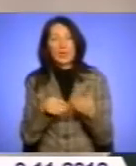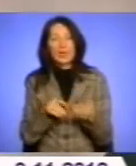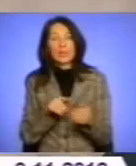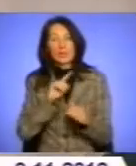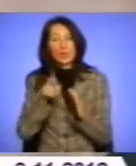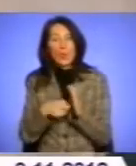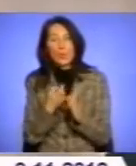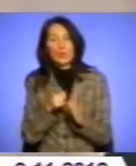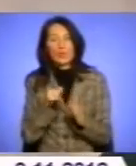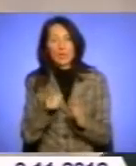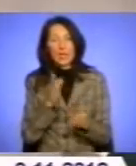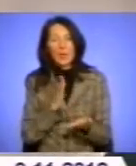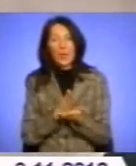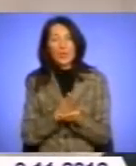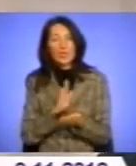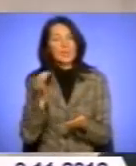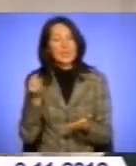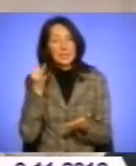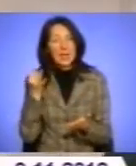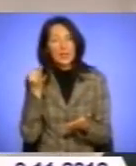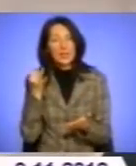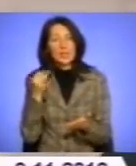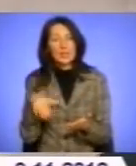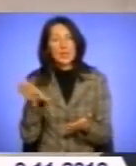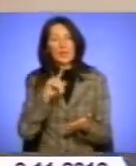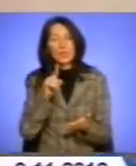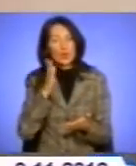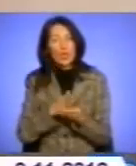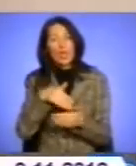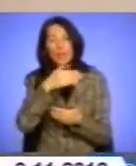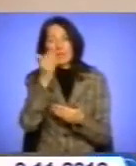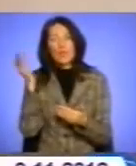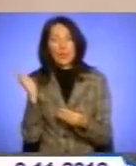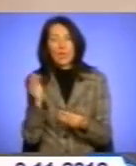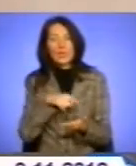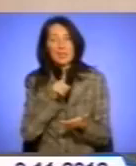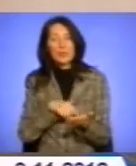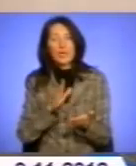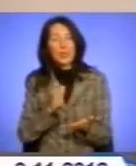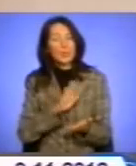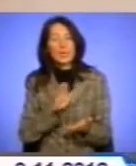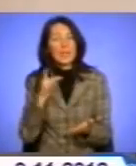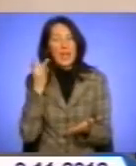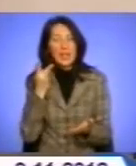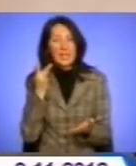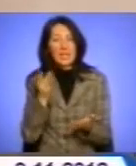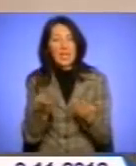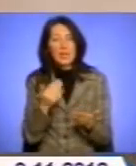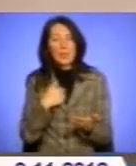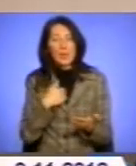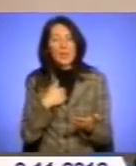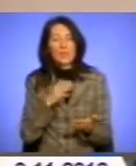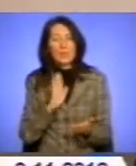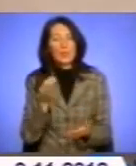що ти маєш бути цікавитись цим, що є навкруги. Запитання були нелегкі, та мені здалося